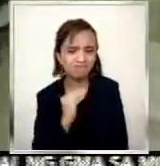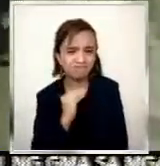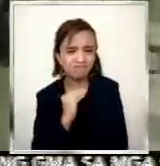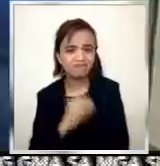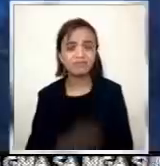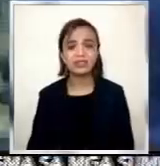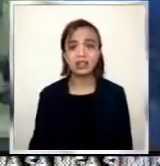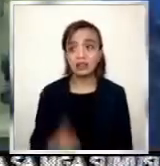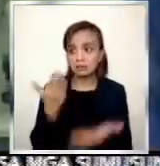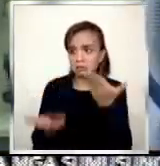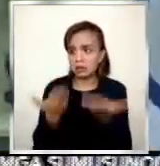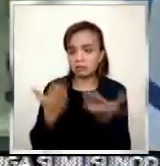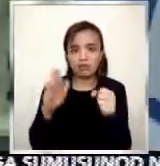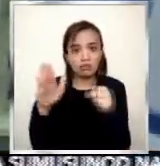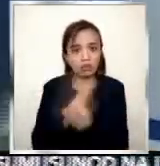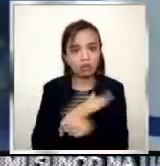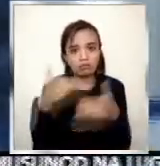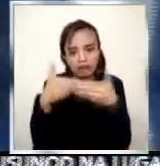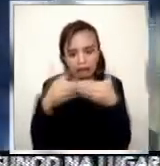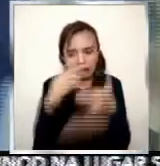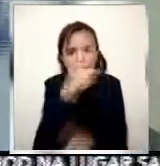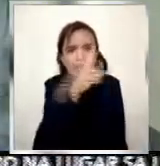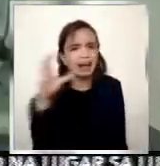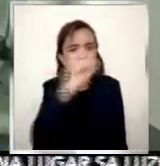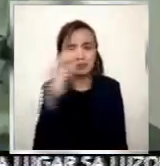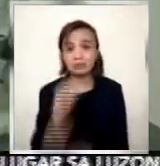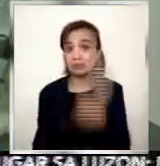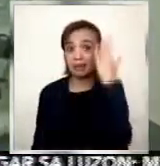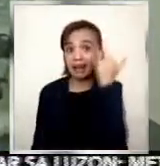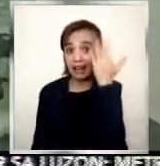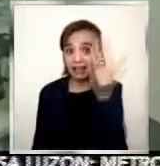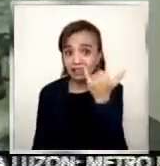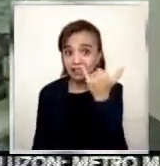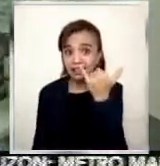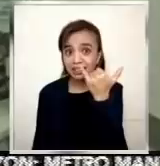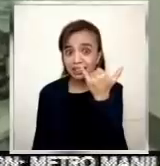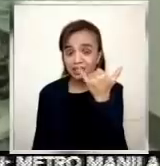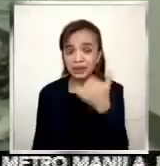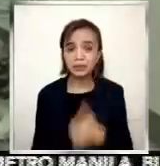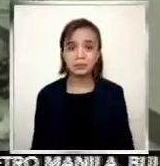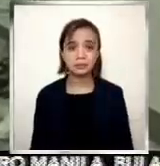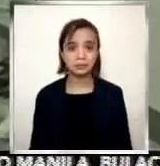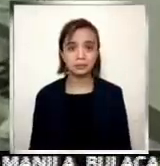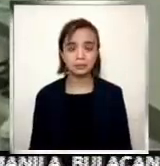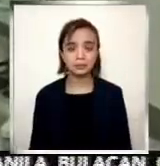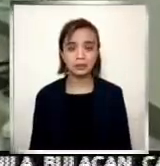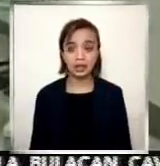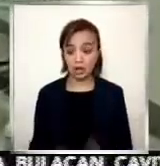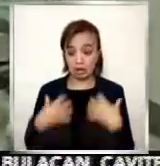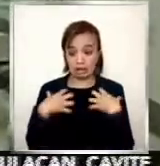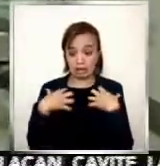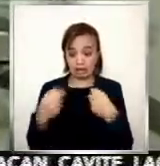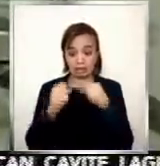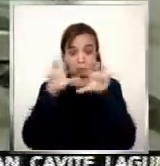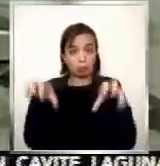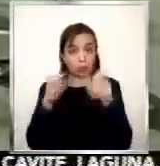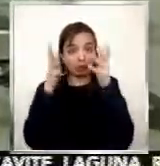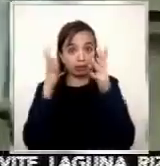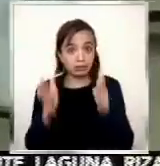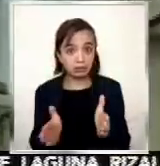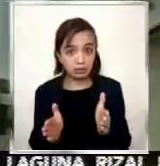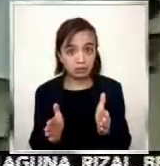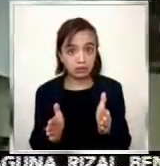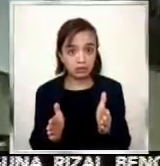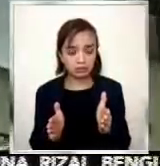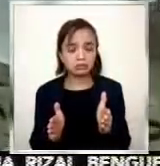almost 100%. Why? Kasi ang mga healthcare workers natin affected na rin, no?